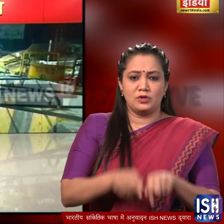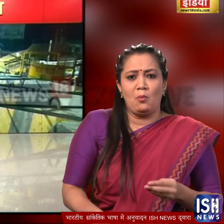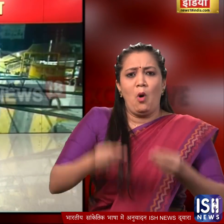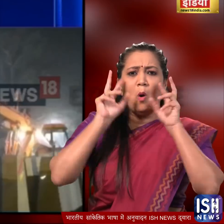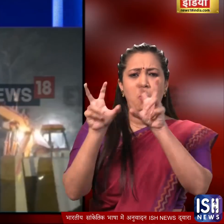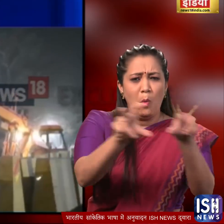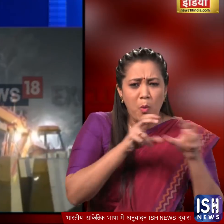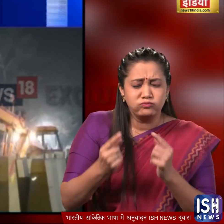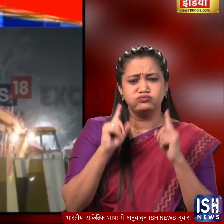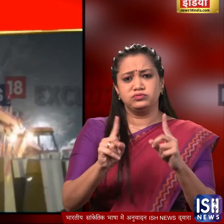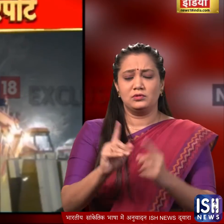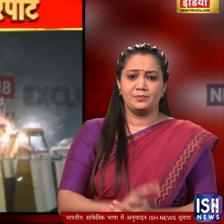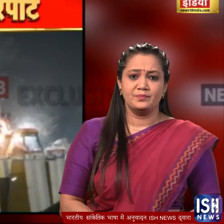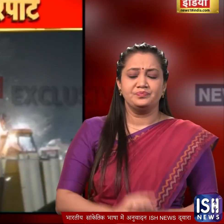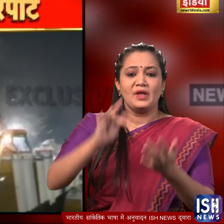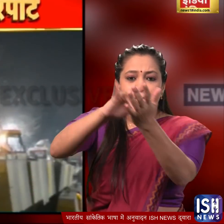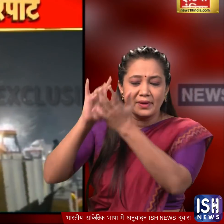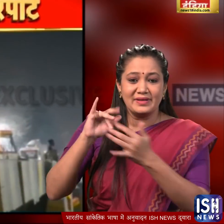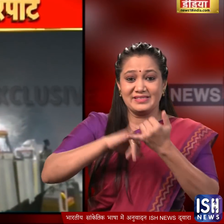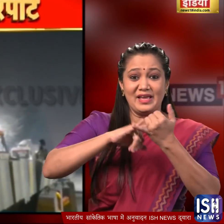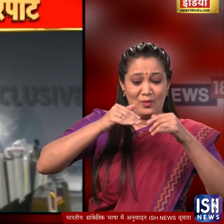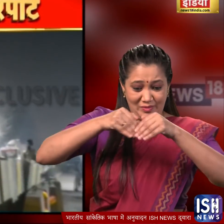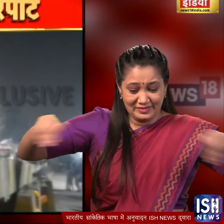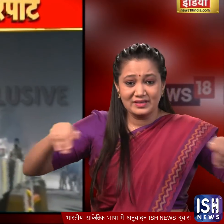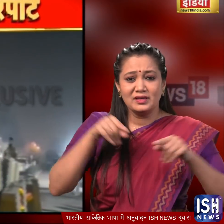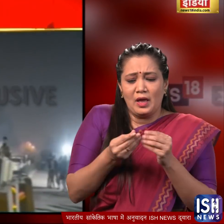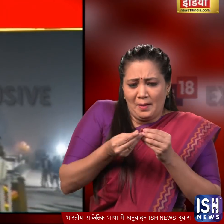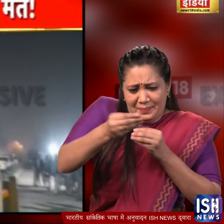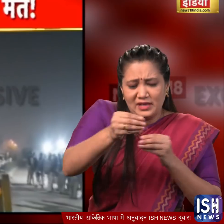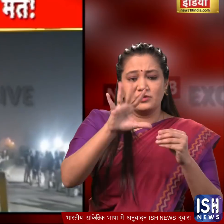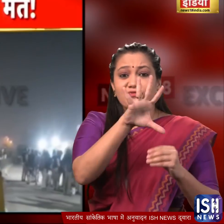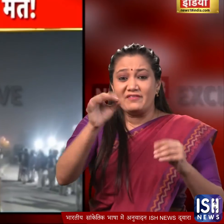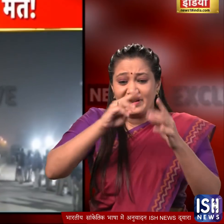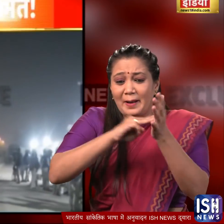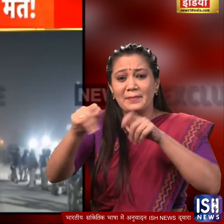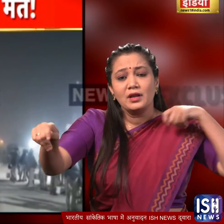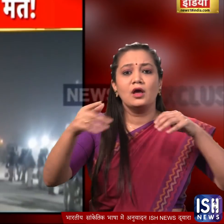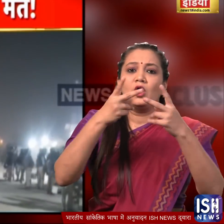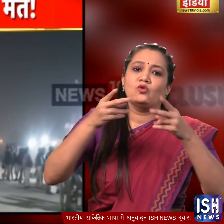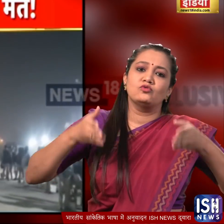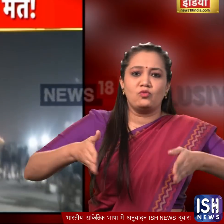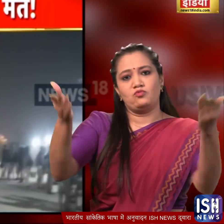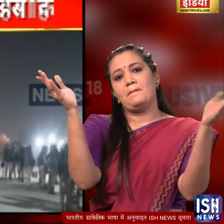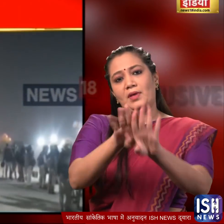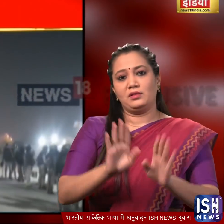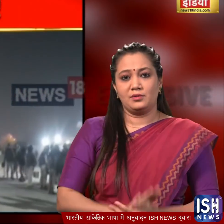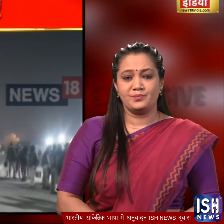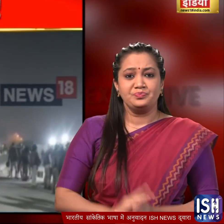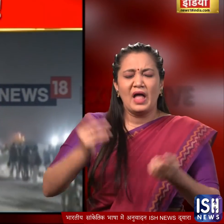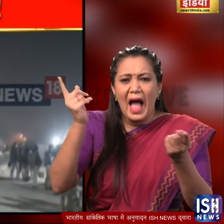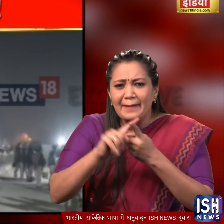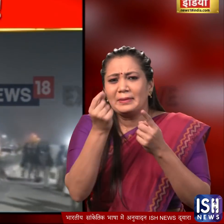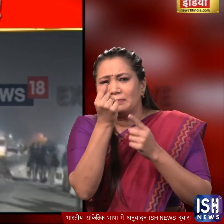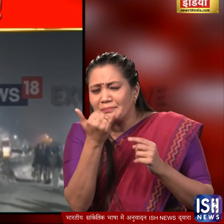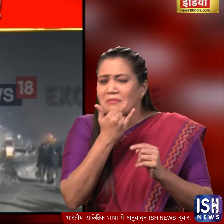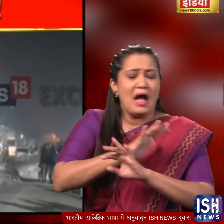बढ़ा दिया और किसान आंदोलन के केंद्र सिंघू बॉर्डर से करीब 500 मीटर पहले ही सारे रास्ते बंद कर दिए। इस बार किसी तरह की चूक न